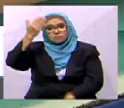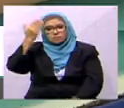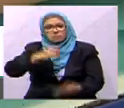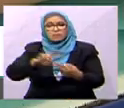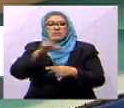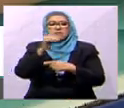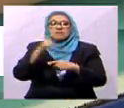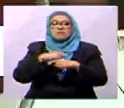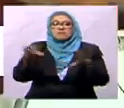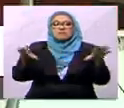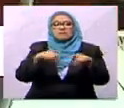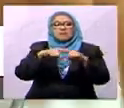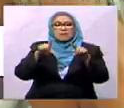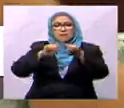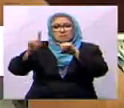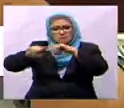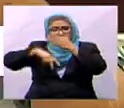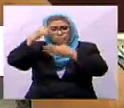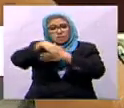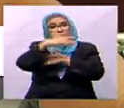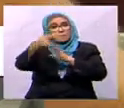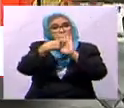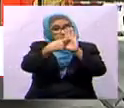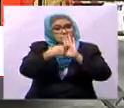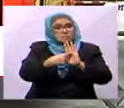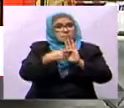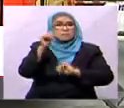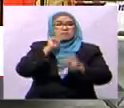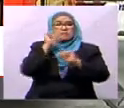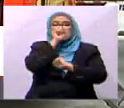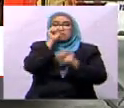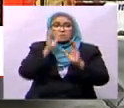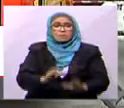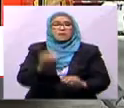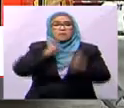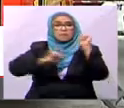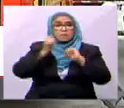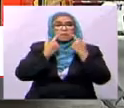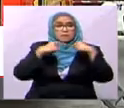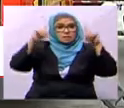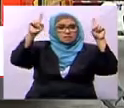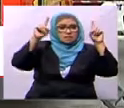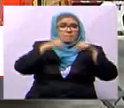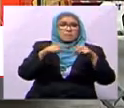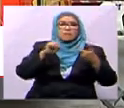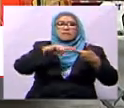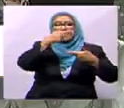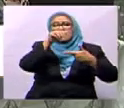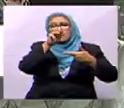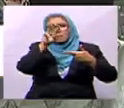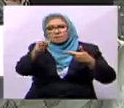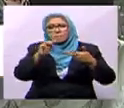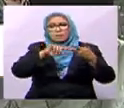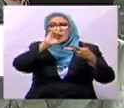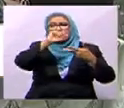Teh Tarik 1 dan Pentarama menampilkan artis-artis terkemuka tanah air seperti Hazami, Hakim Rusli, Tajul